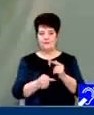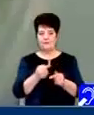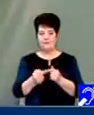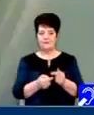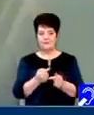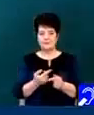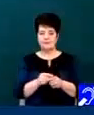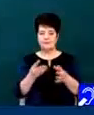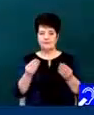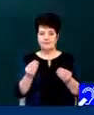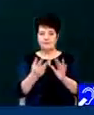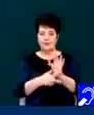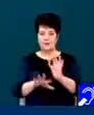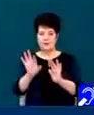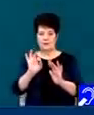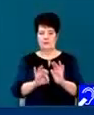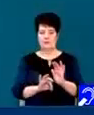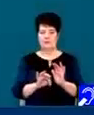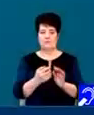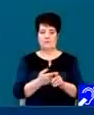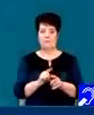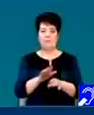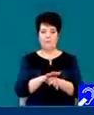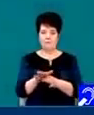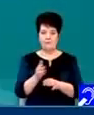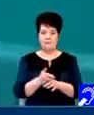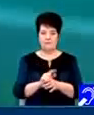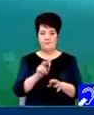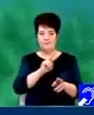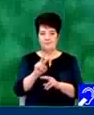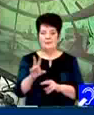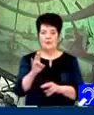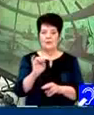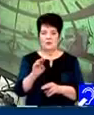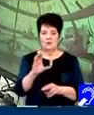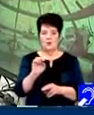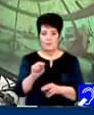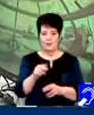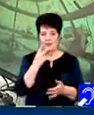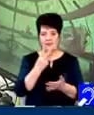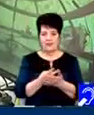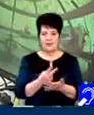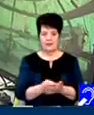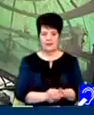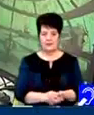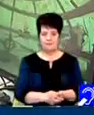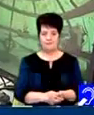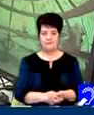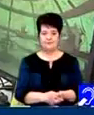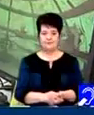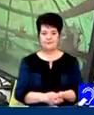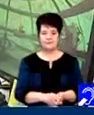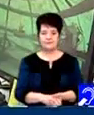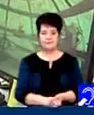fel și umiditatea, 85%. Întregul ecosistem e monitorizat non-stop. Possiamo vedere la telecamera